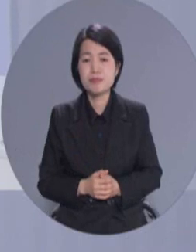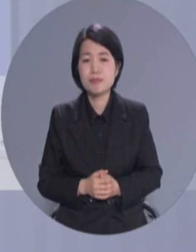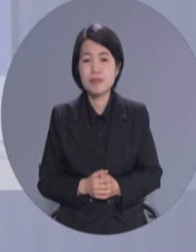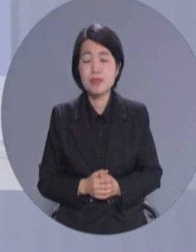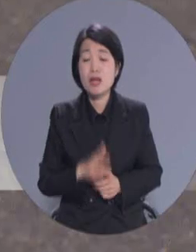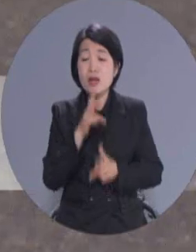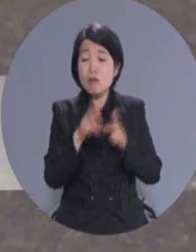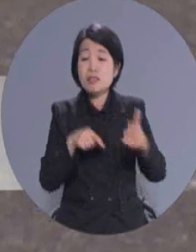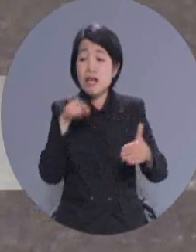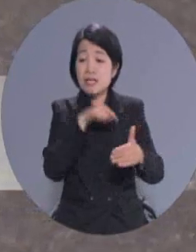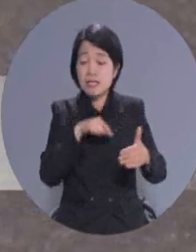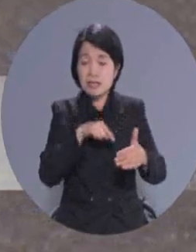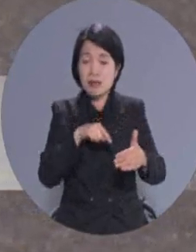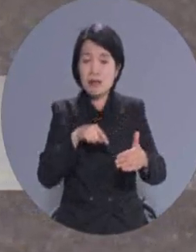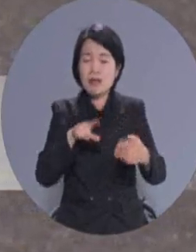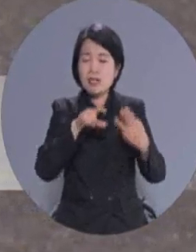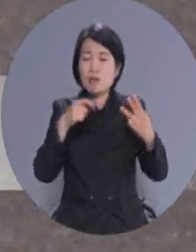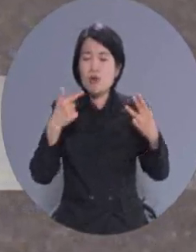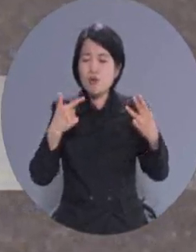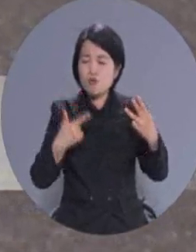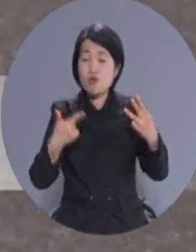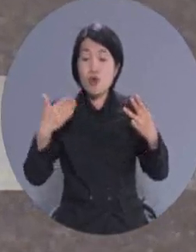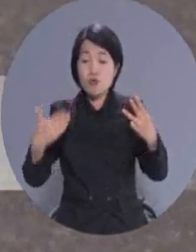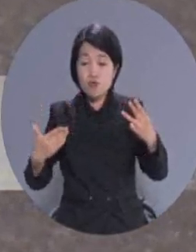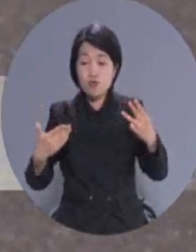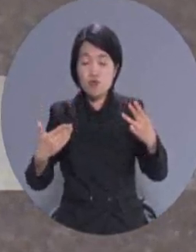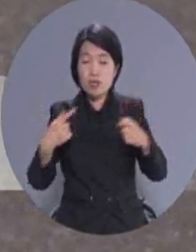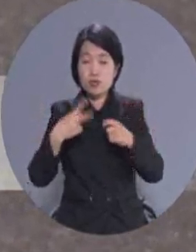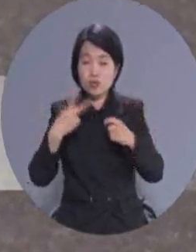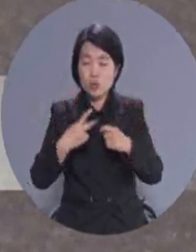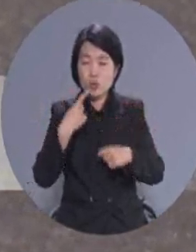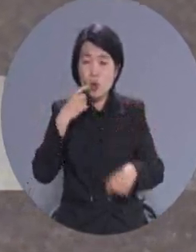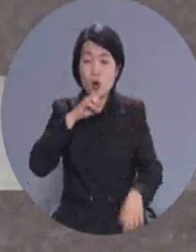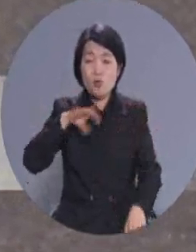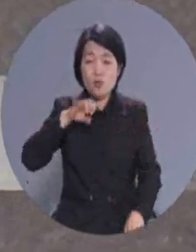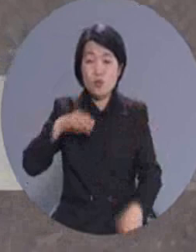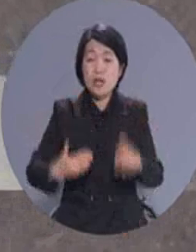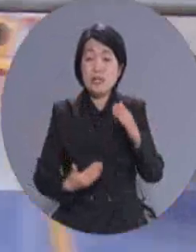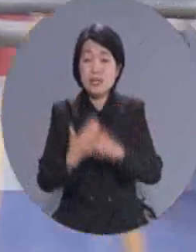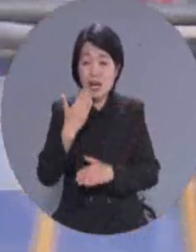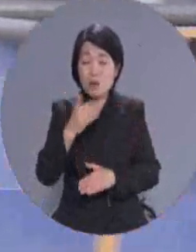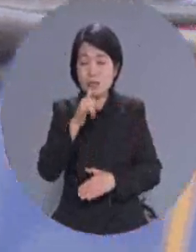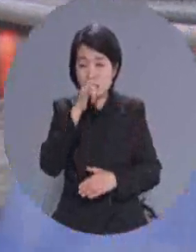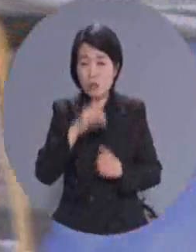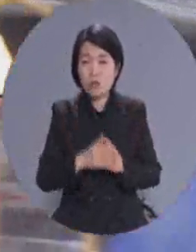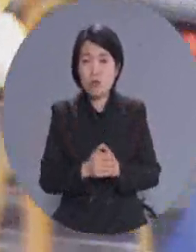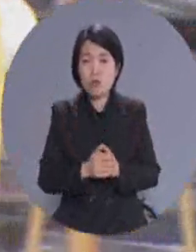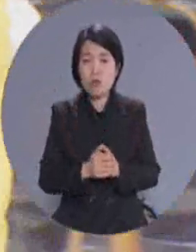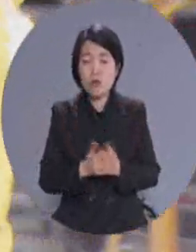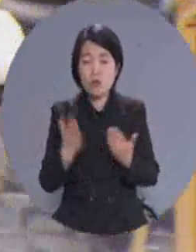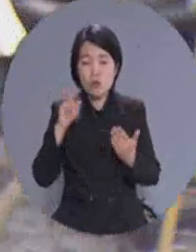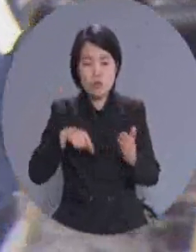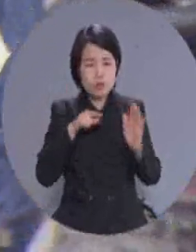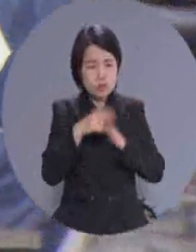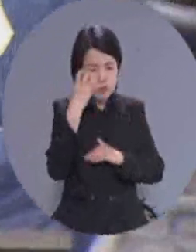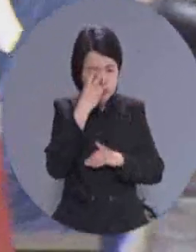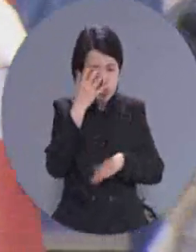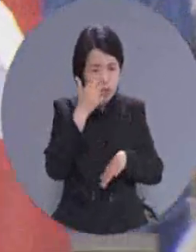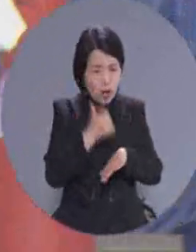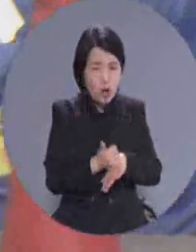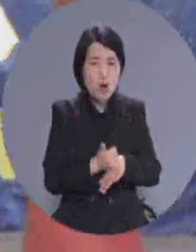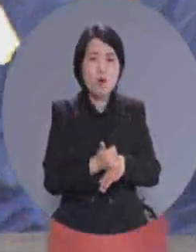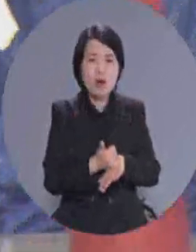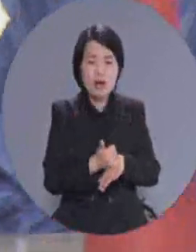이 공장에서는 지난 6일과 9일 수산화 리튬이 유출되는 사고가 발생했으며 당시 노동부의 현장 관리